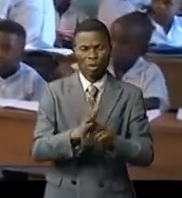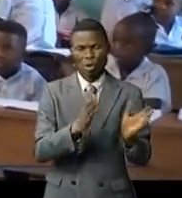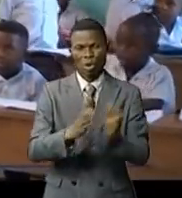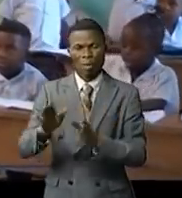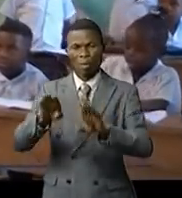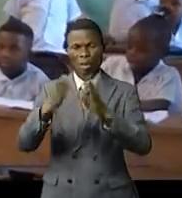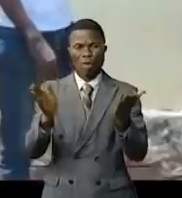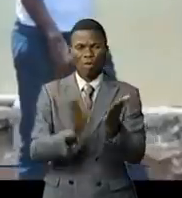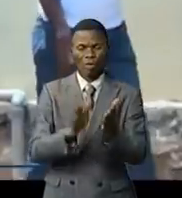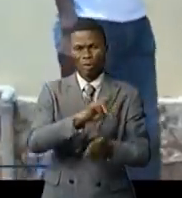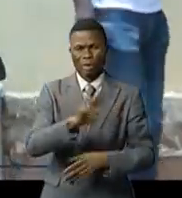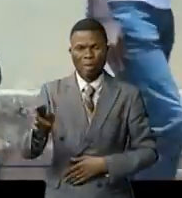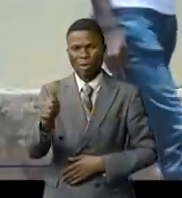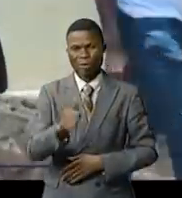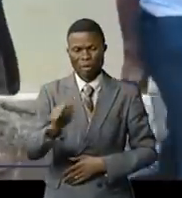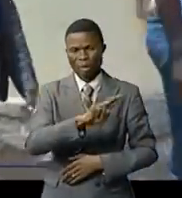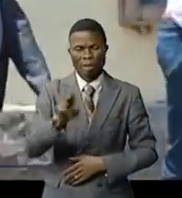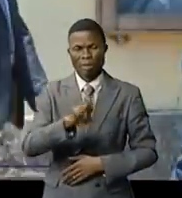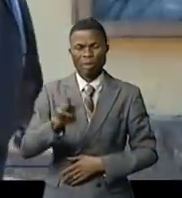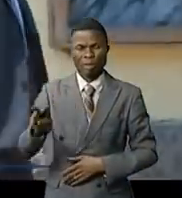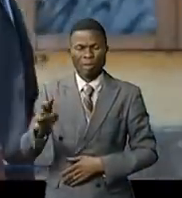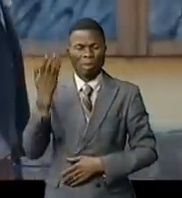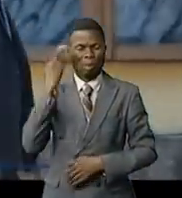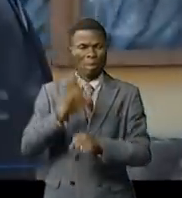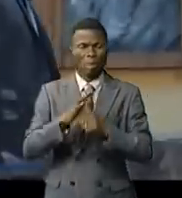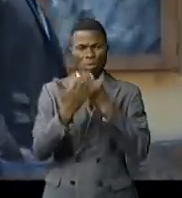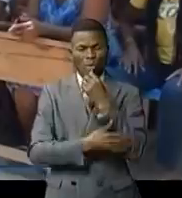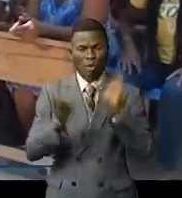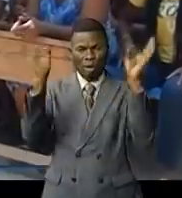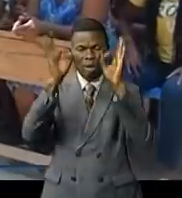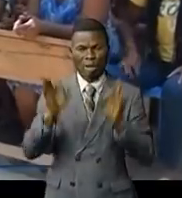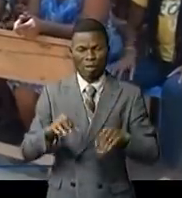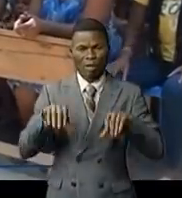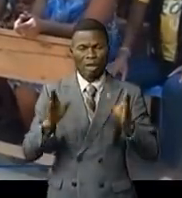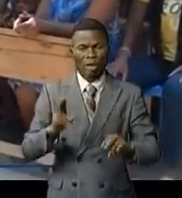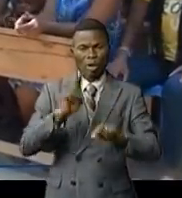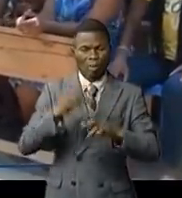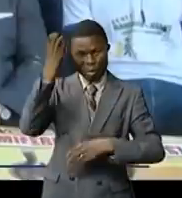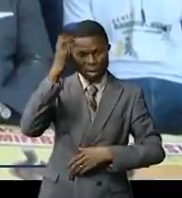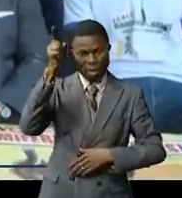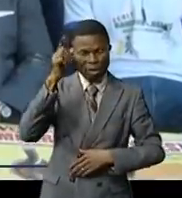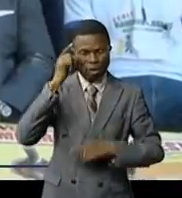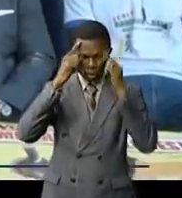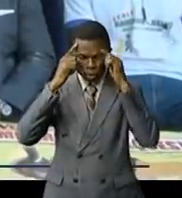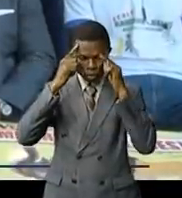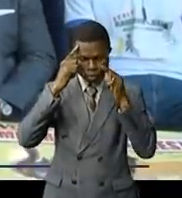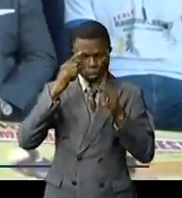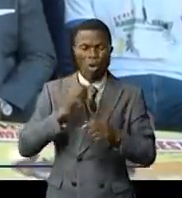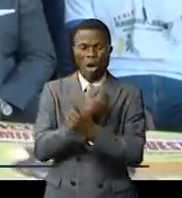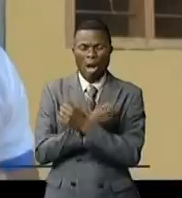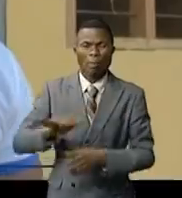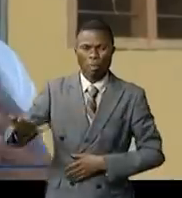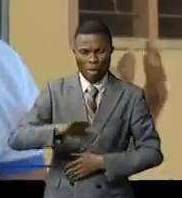scolaire 2021-2022 pour le parent. C'est ainsi que la Fédération de la diaspora congolaise, toujours soucieuse de la mère patrie et